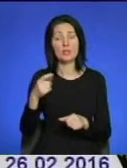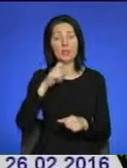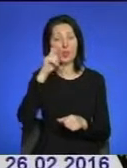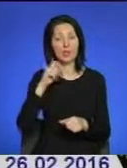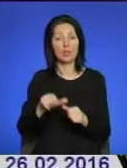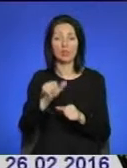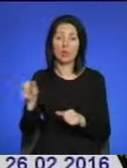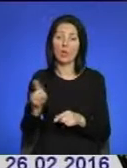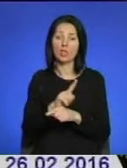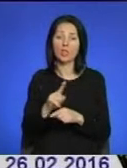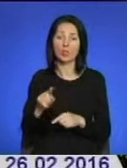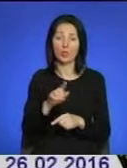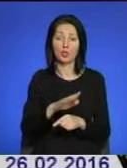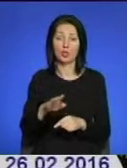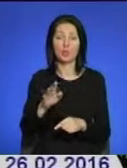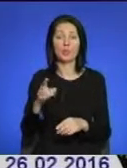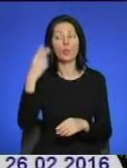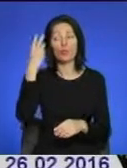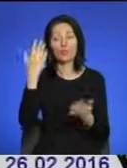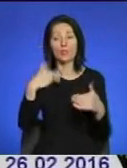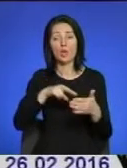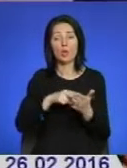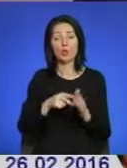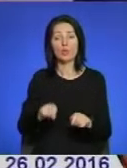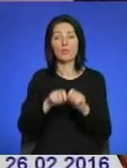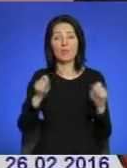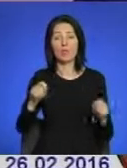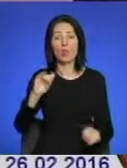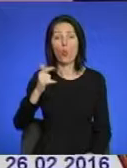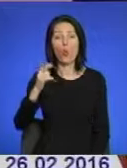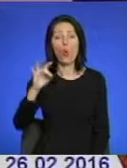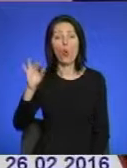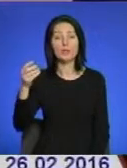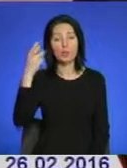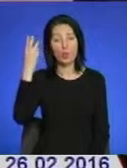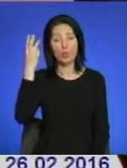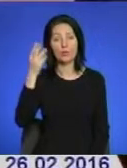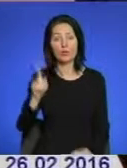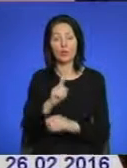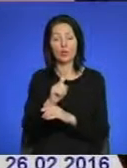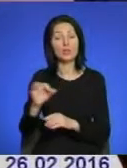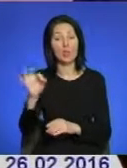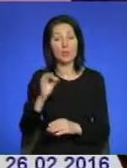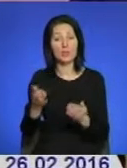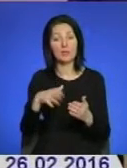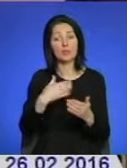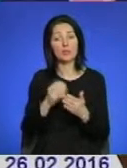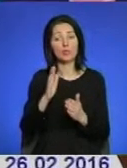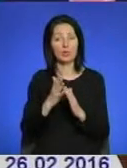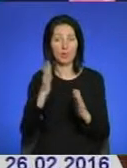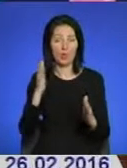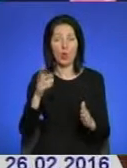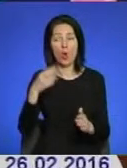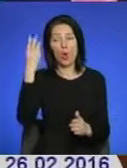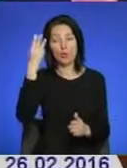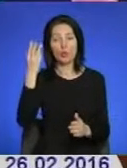з Тернопільщиною. У посольстві вже планують відкрити угорське консульство у Тернопільській області, але в свою чергу посол розраховує